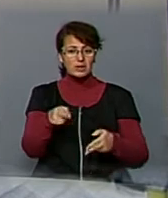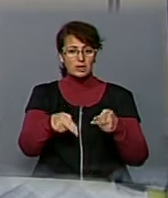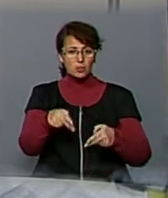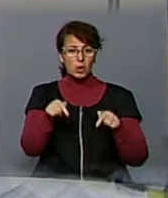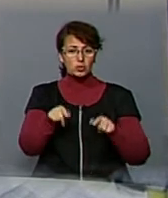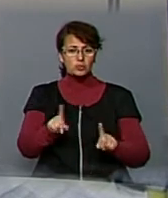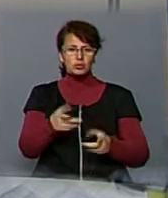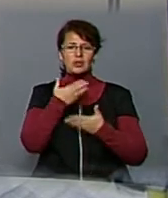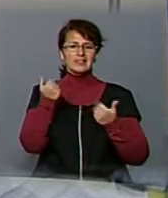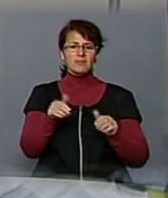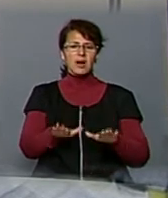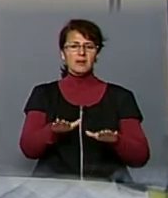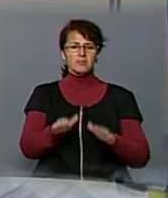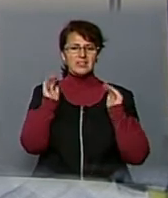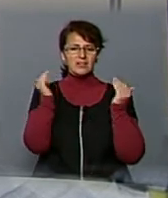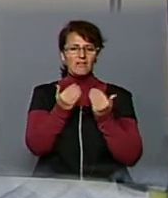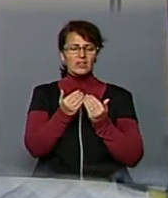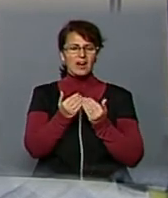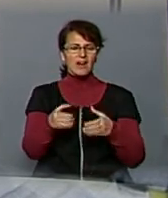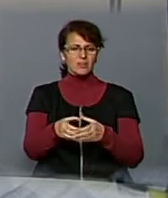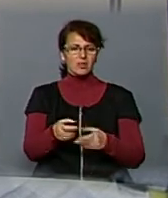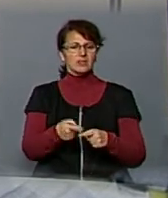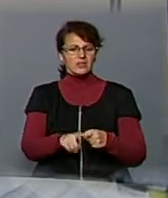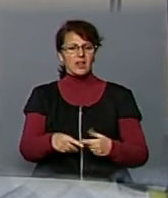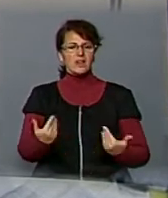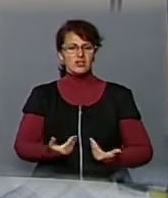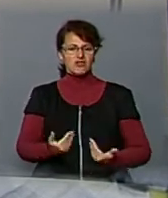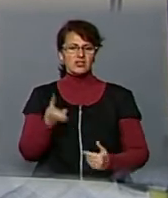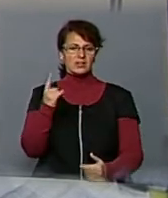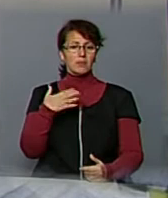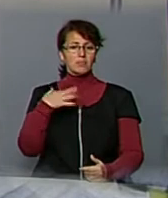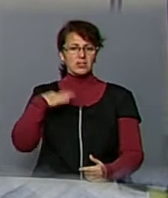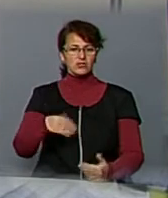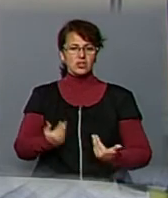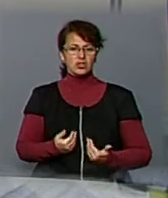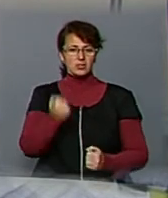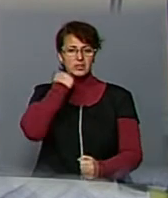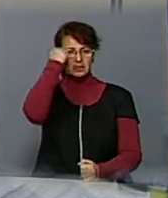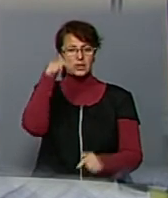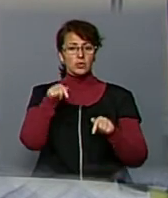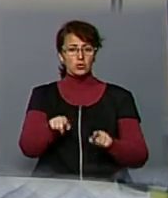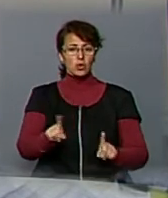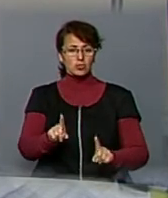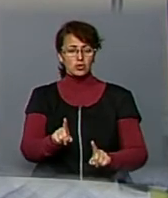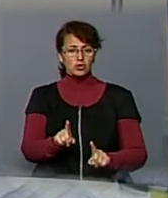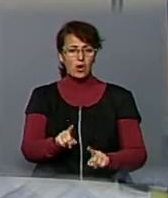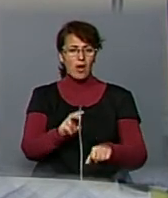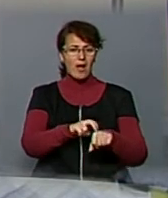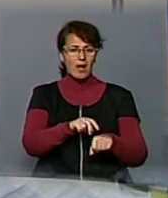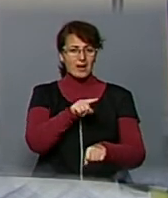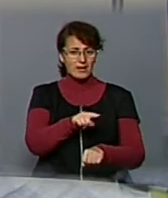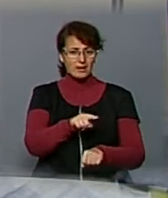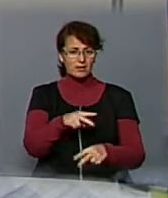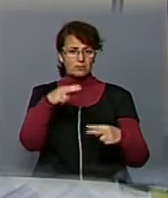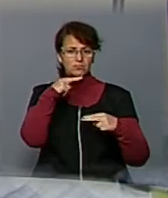нема місць в реанімації. Розумієте, це дитяче життя. Мій син живий тільки завдяки тому, що Микола Володимирович Коник, коли звернув на